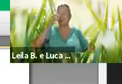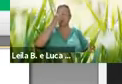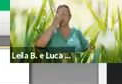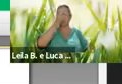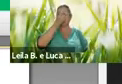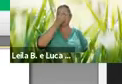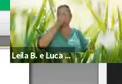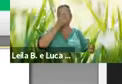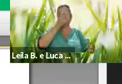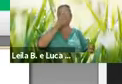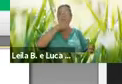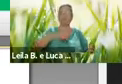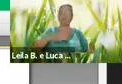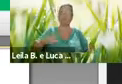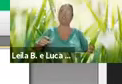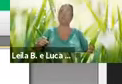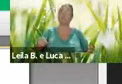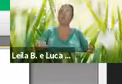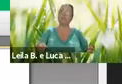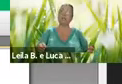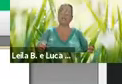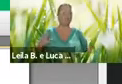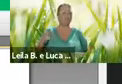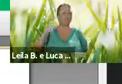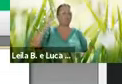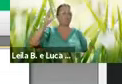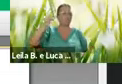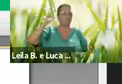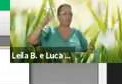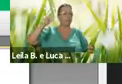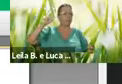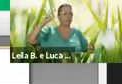realtà il mondo spirituale è sempre vicino a noi e